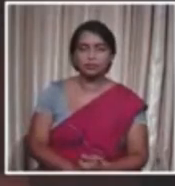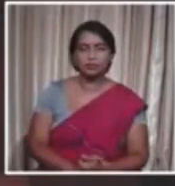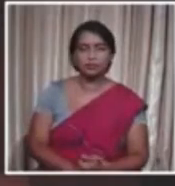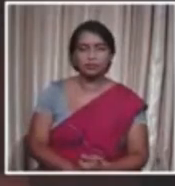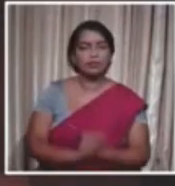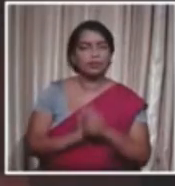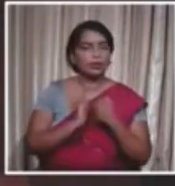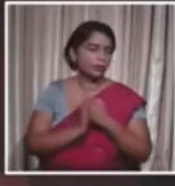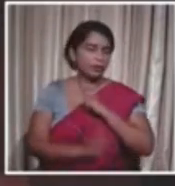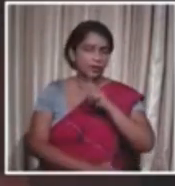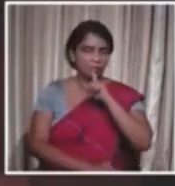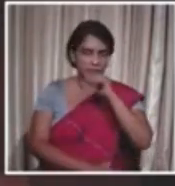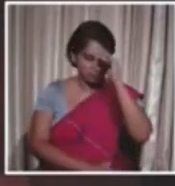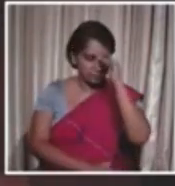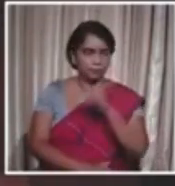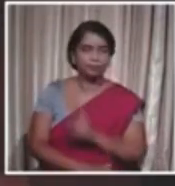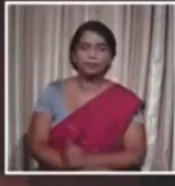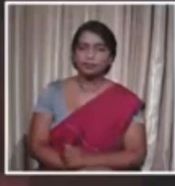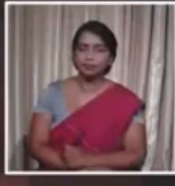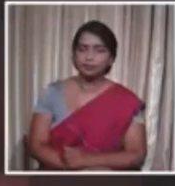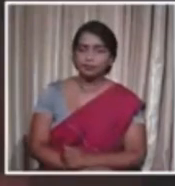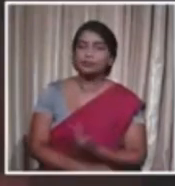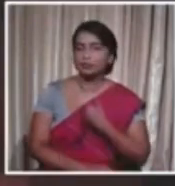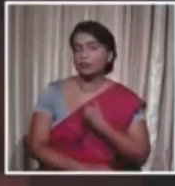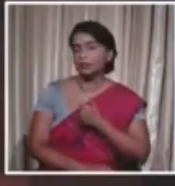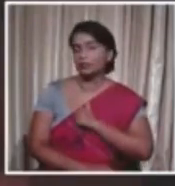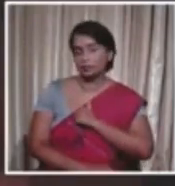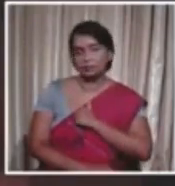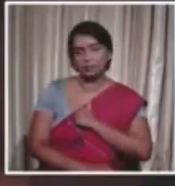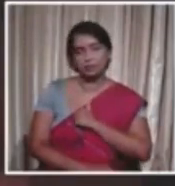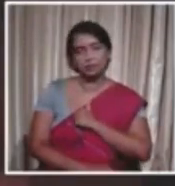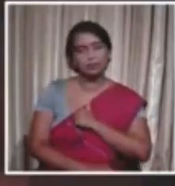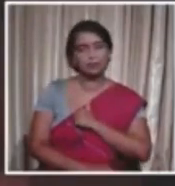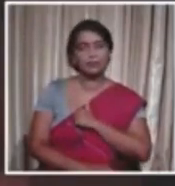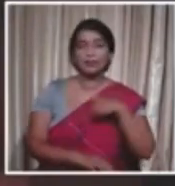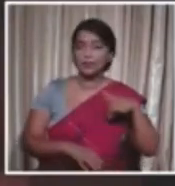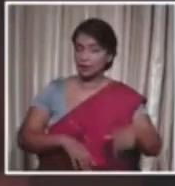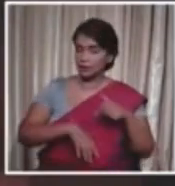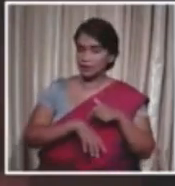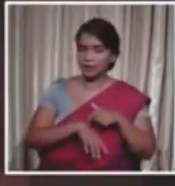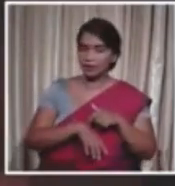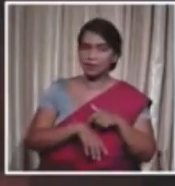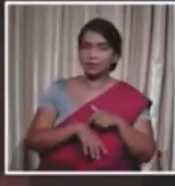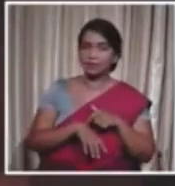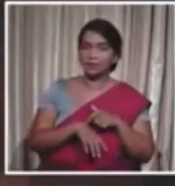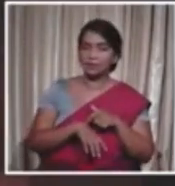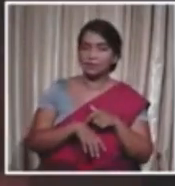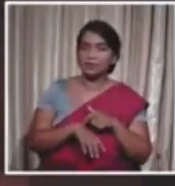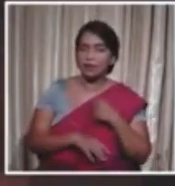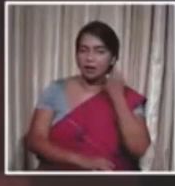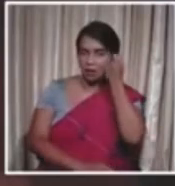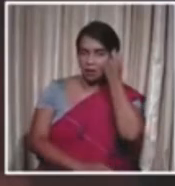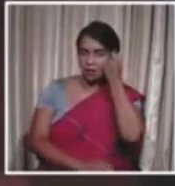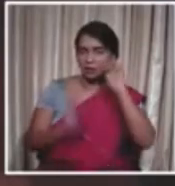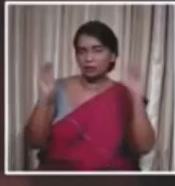Garu kathanayakathumani man kemathi me avasthave adahas kipayak